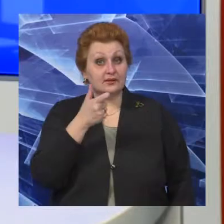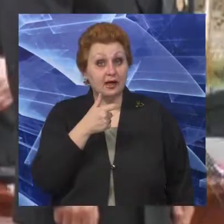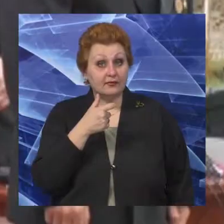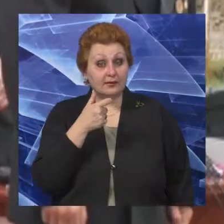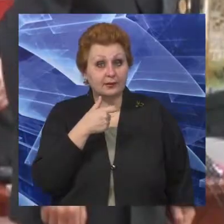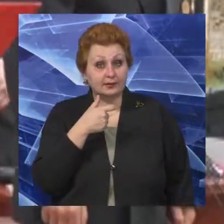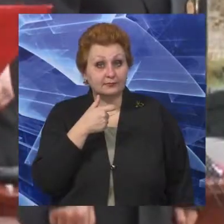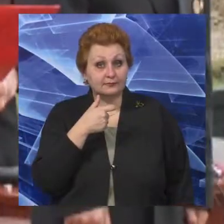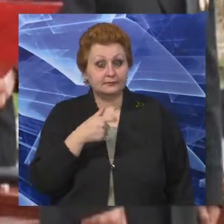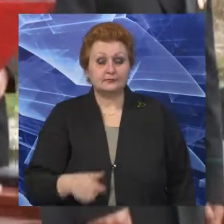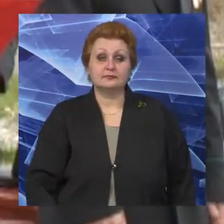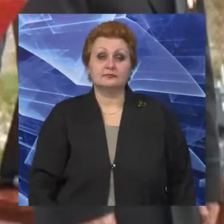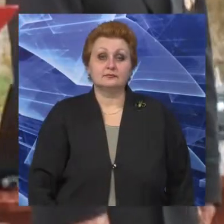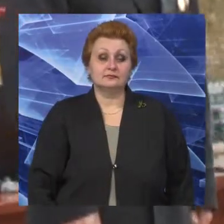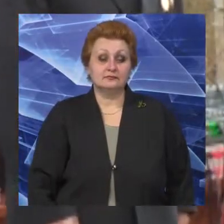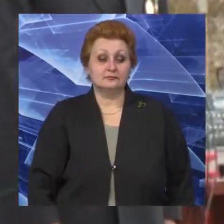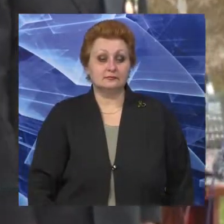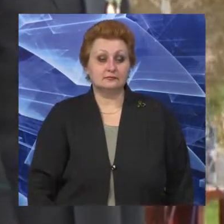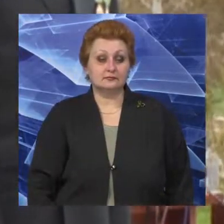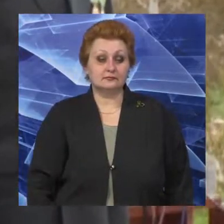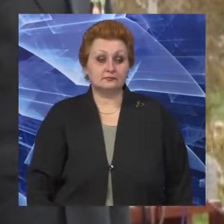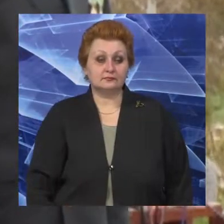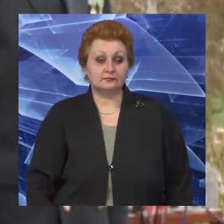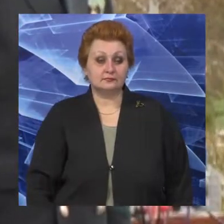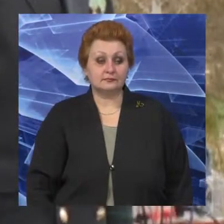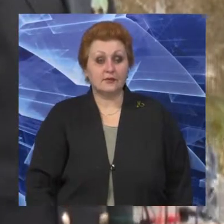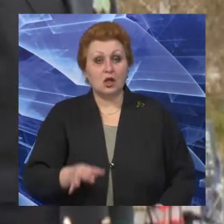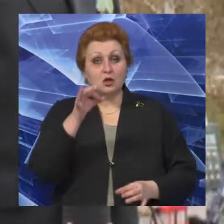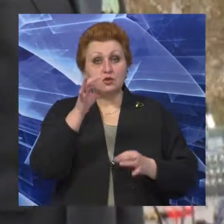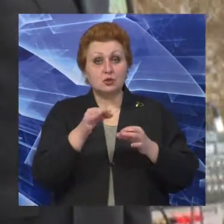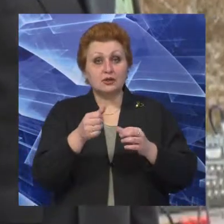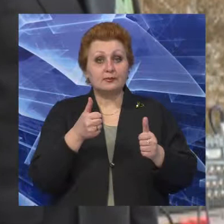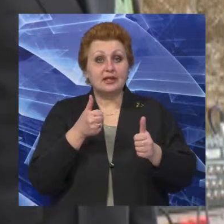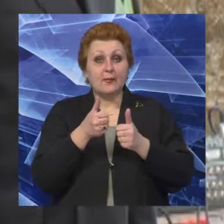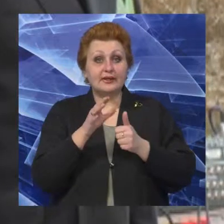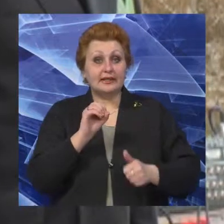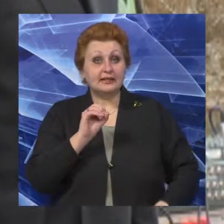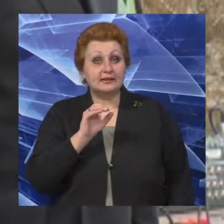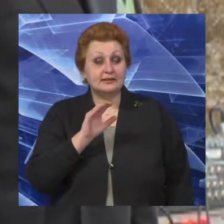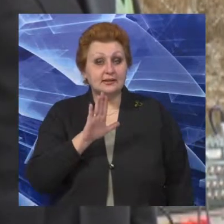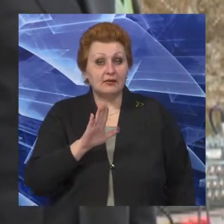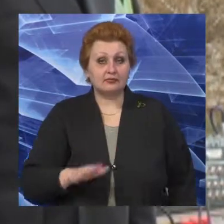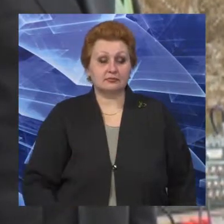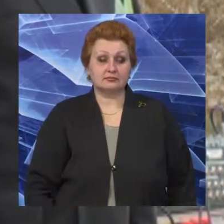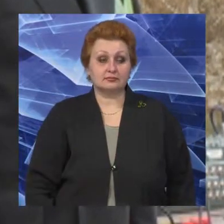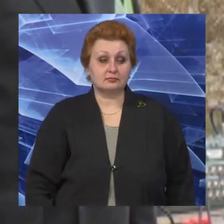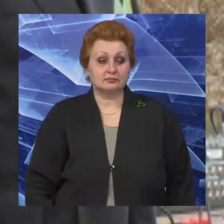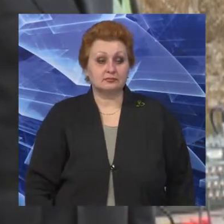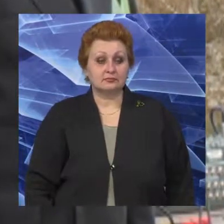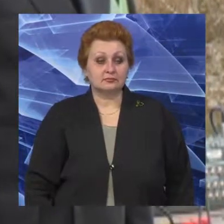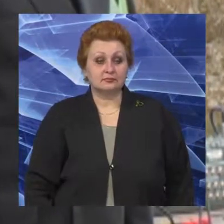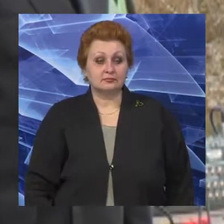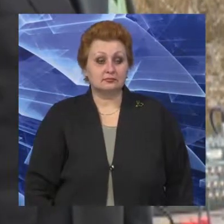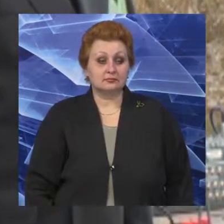Ставрополе. Принятие присяги. Смирно! Судебный пристав Хашкула. Я. Судебный пристав Данцева.